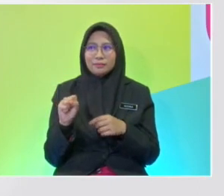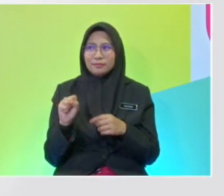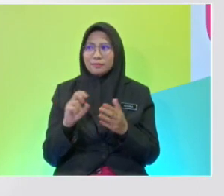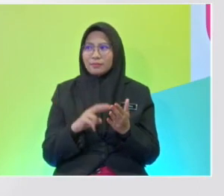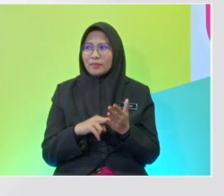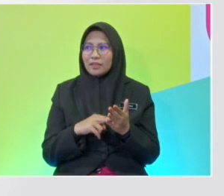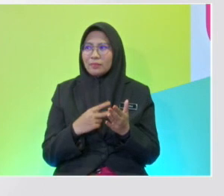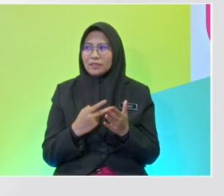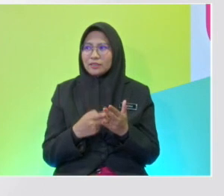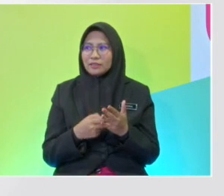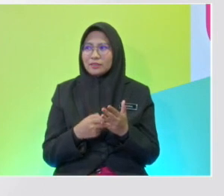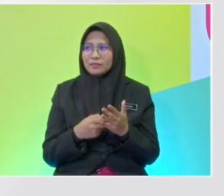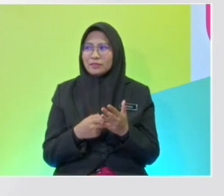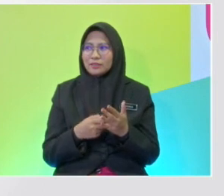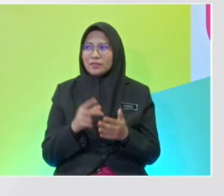yang dinyatakan